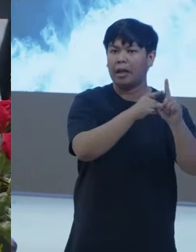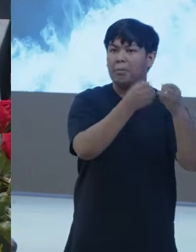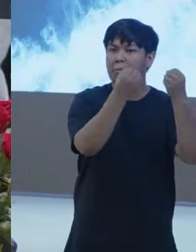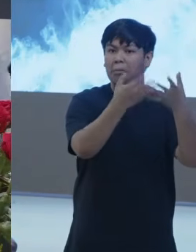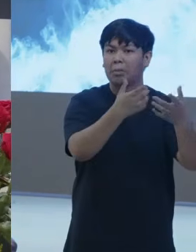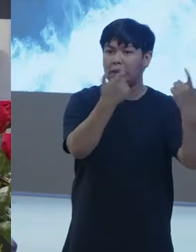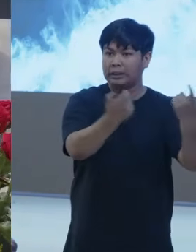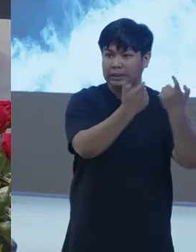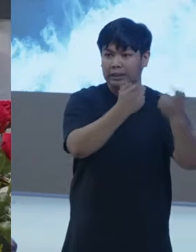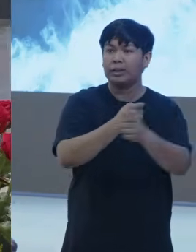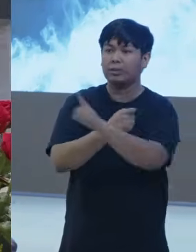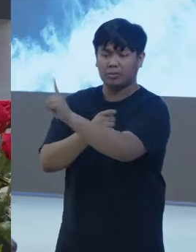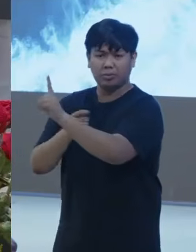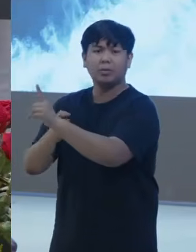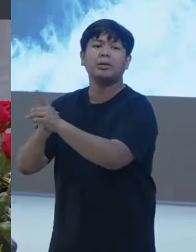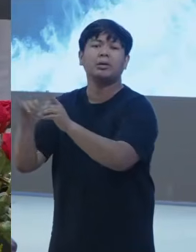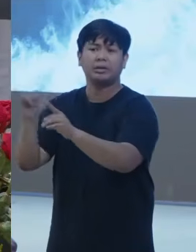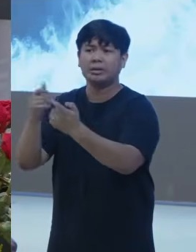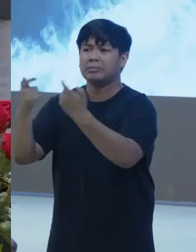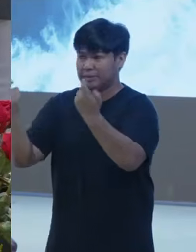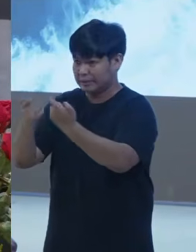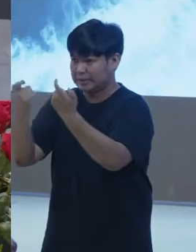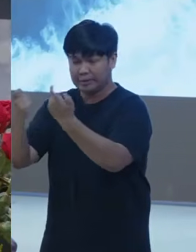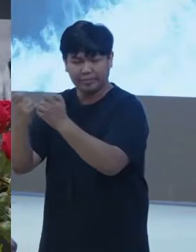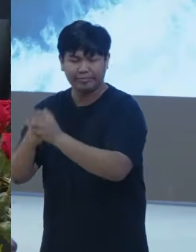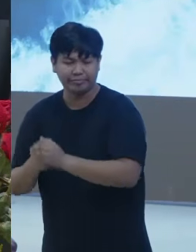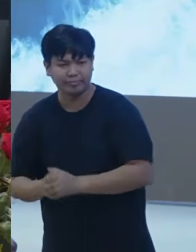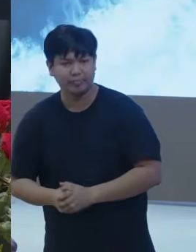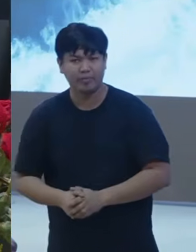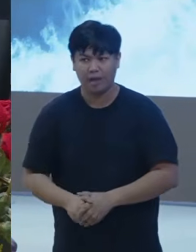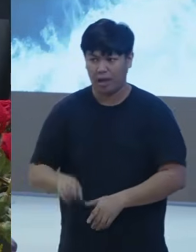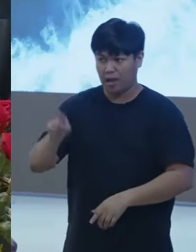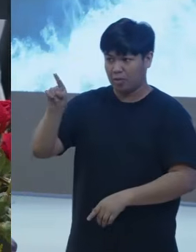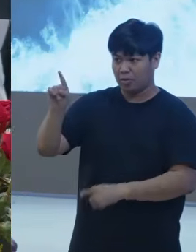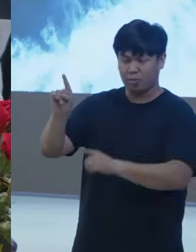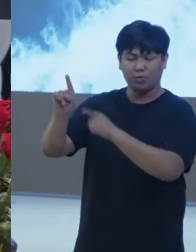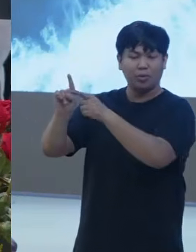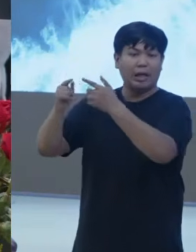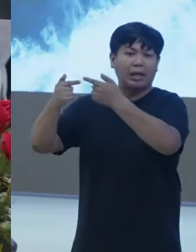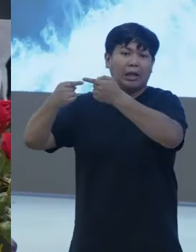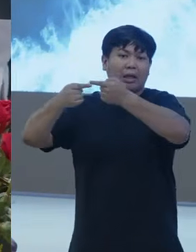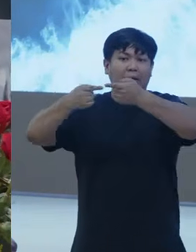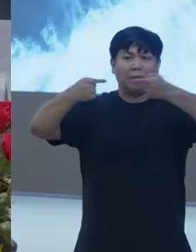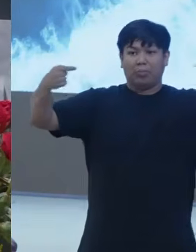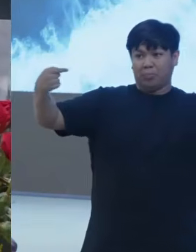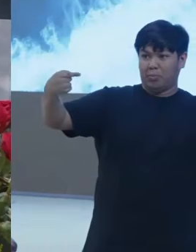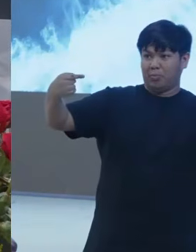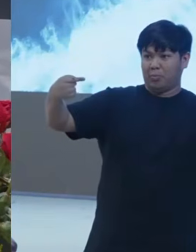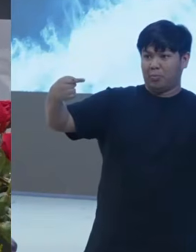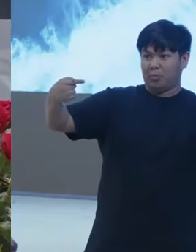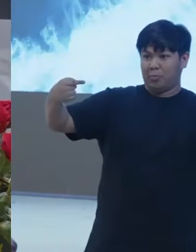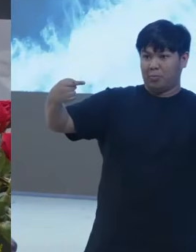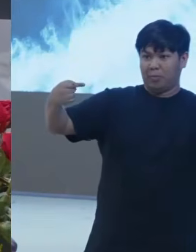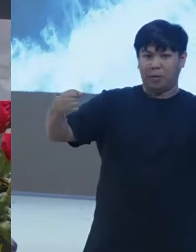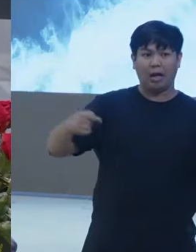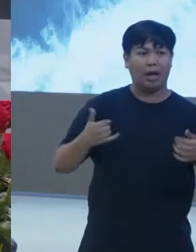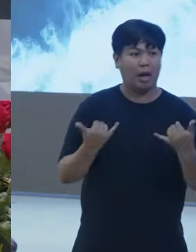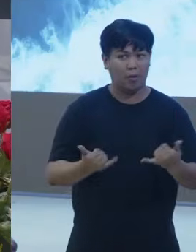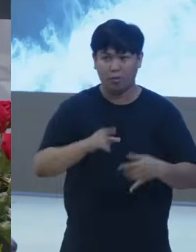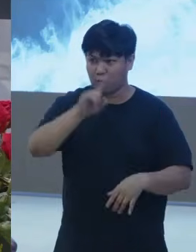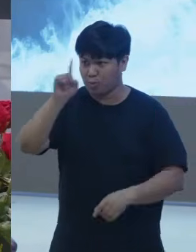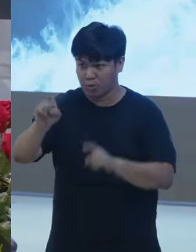dalhin niyo yung mga kaaway niyo. Yung mga hindi niyo gusto. Imbitahin niyo sa GCF.